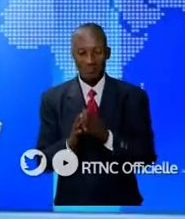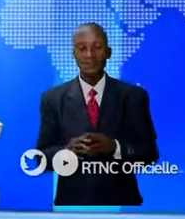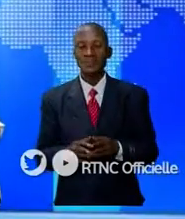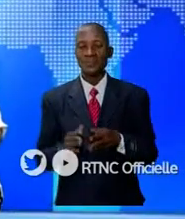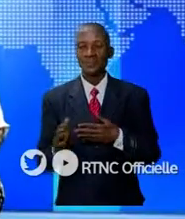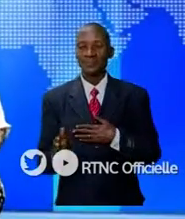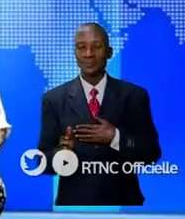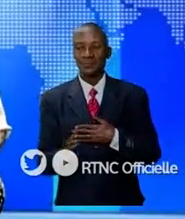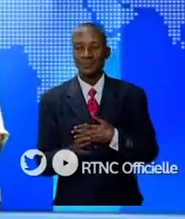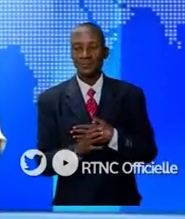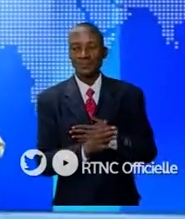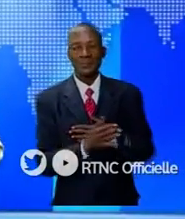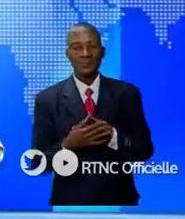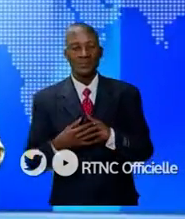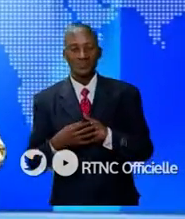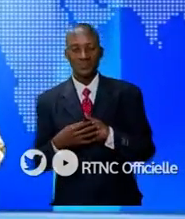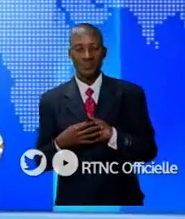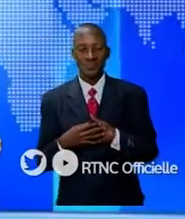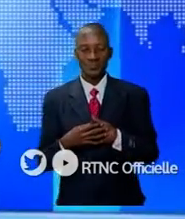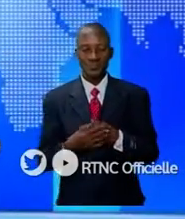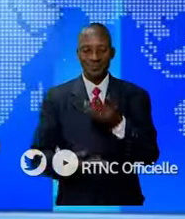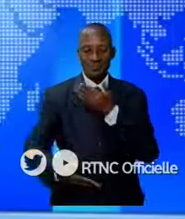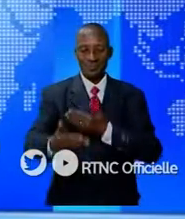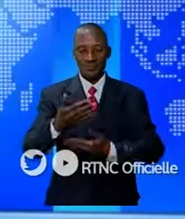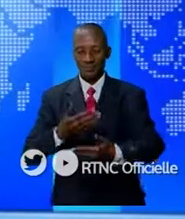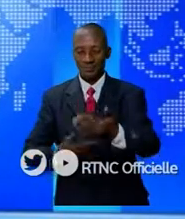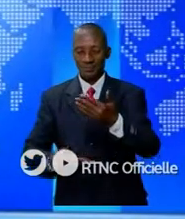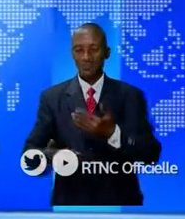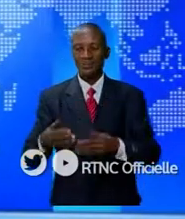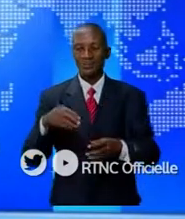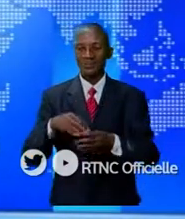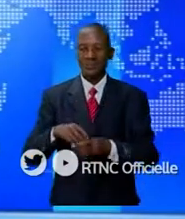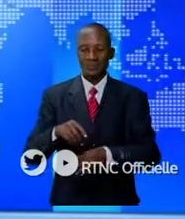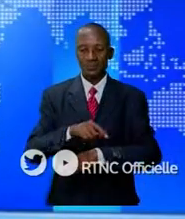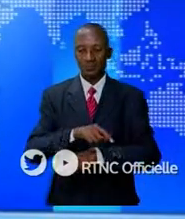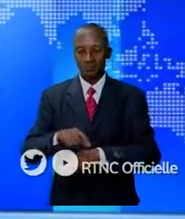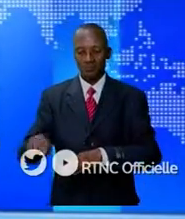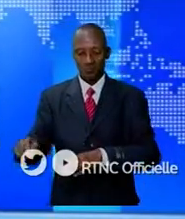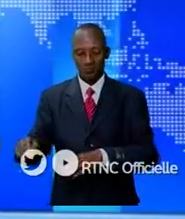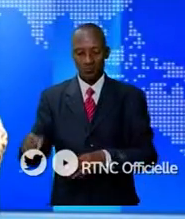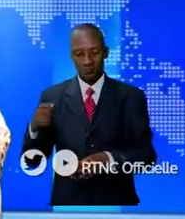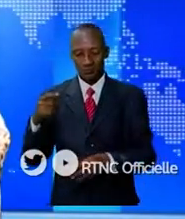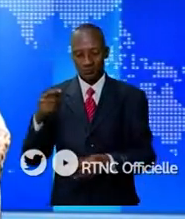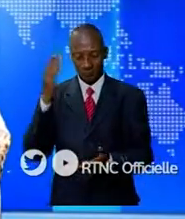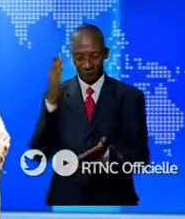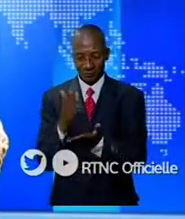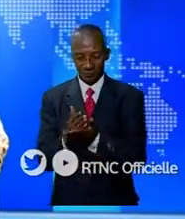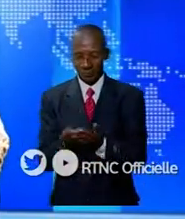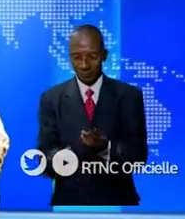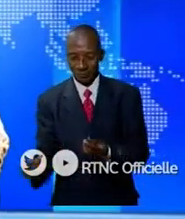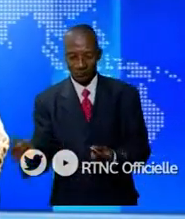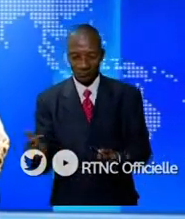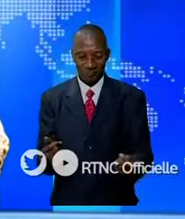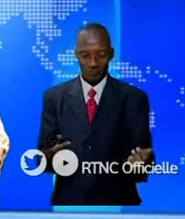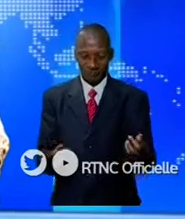Suivez à présent cette cérémonie de remise et reprise à l'Agence de prévention de lutte contre la corruption Ghislain Kingangala.